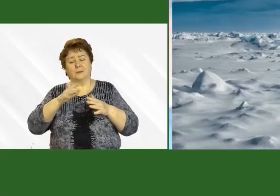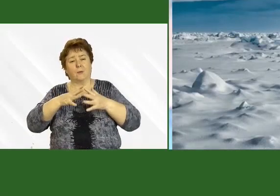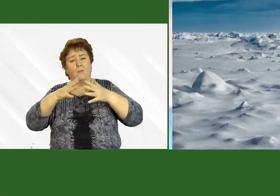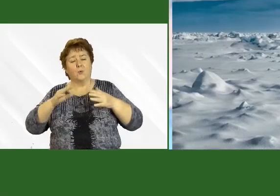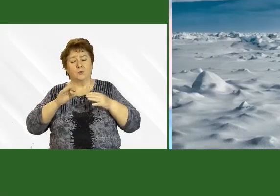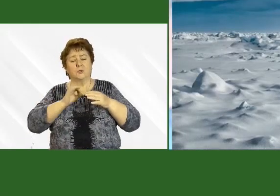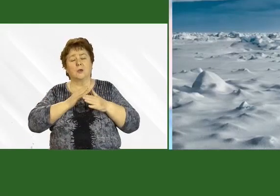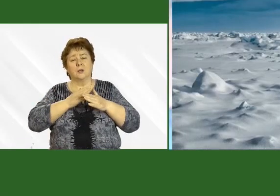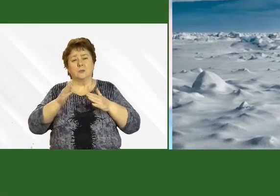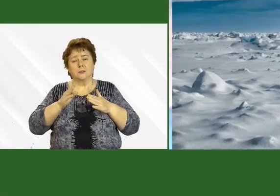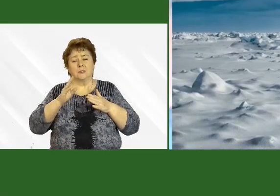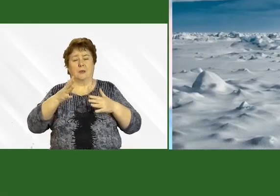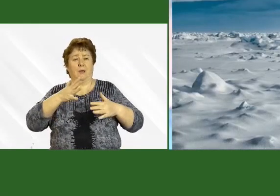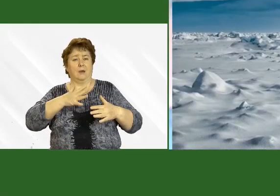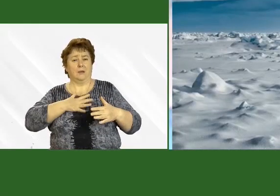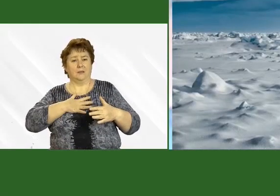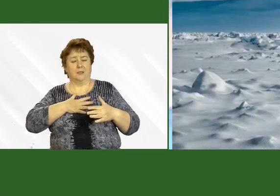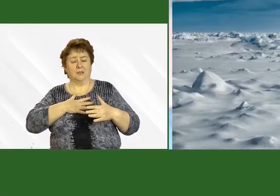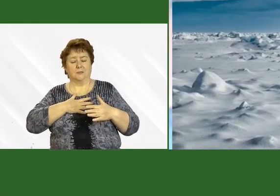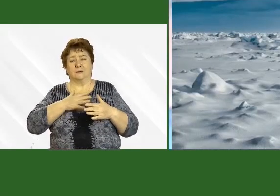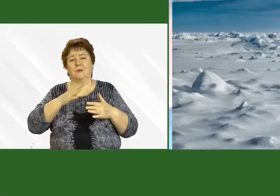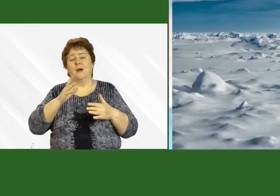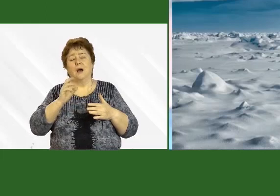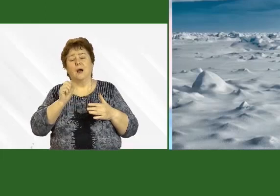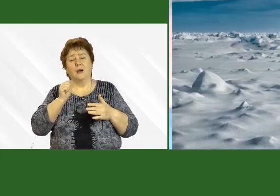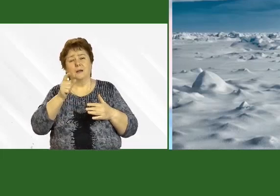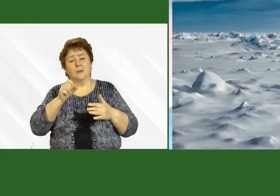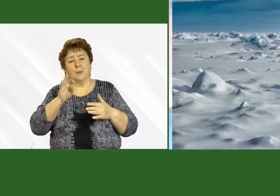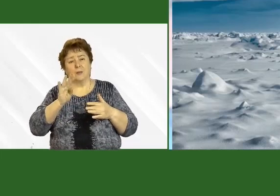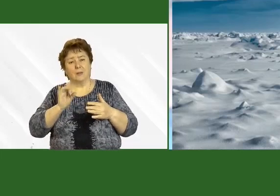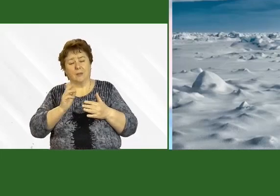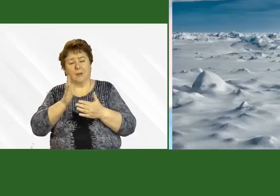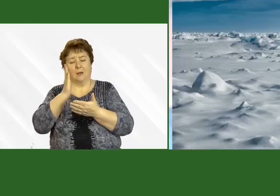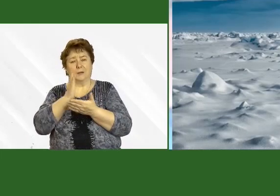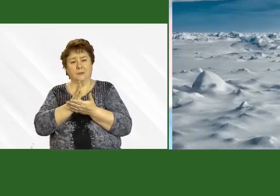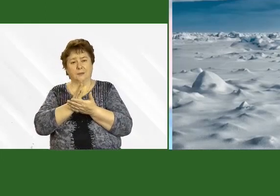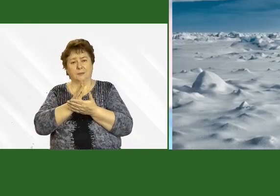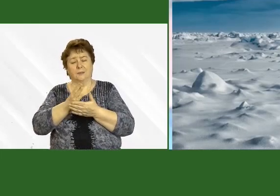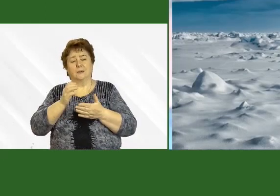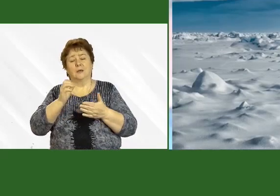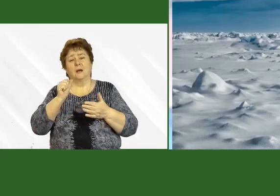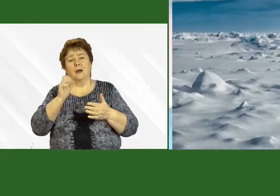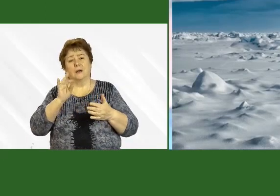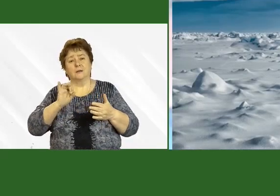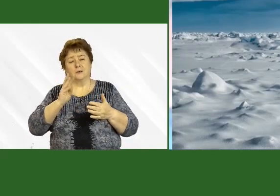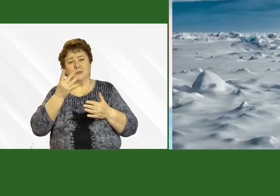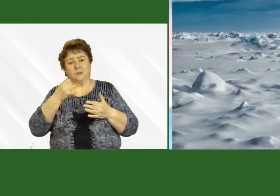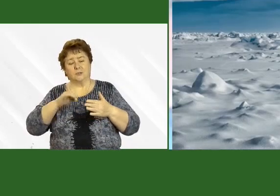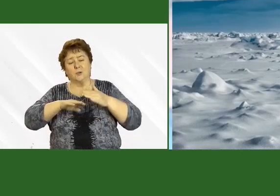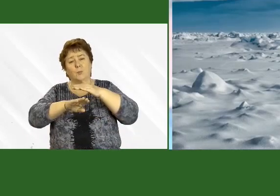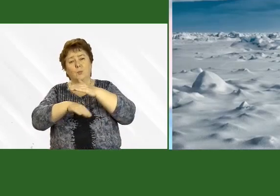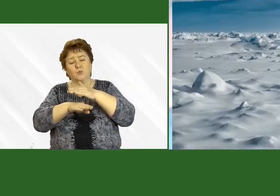островов канадского арктического архипелага находятся в зоне арктических пустынь